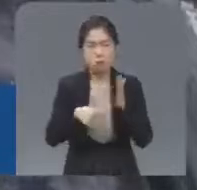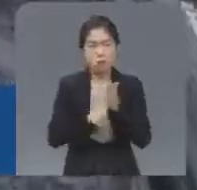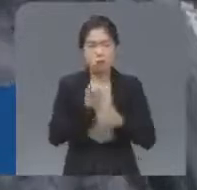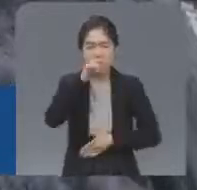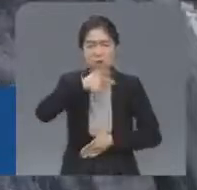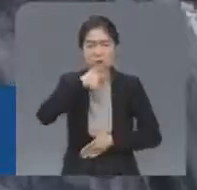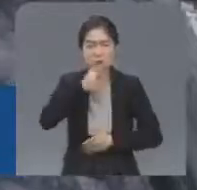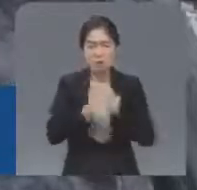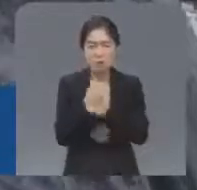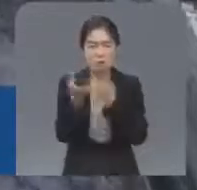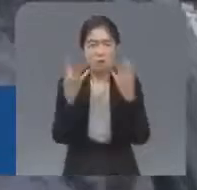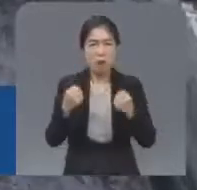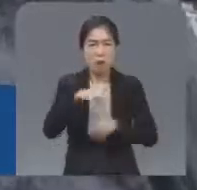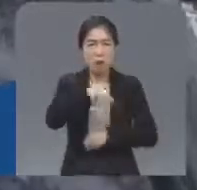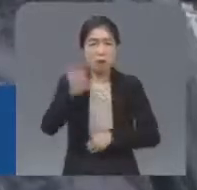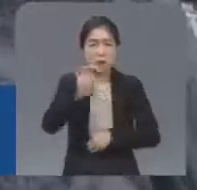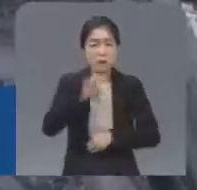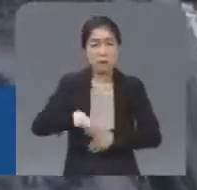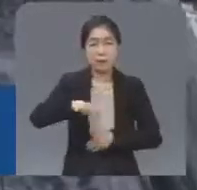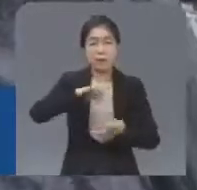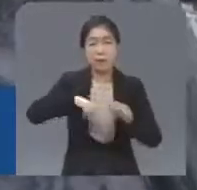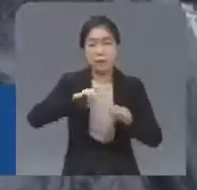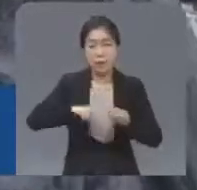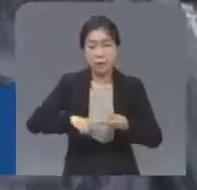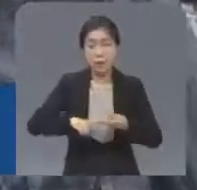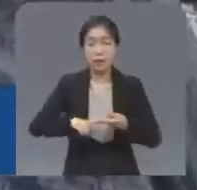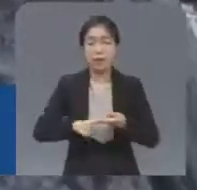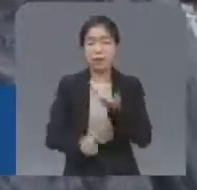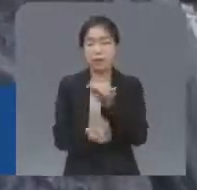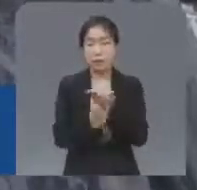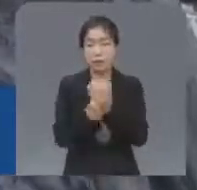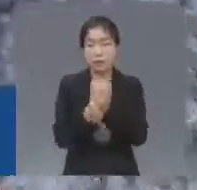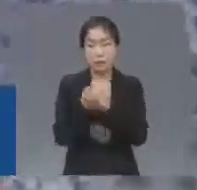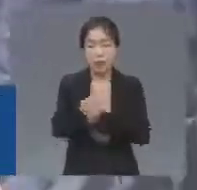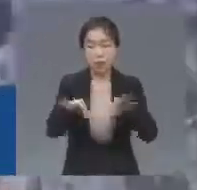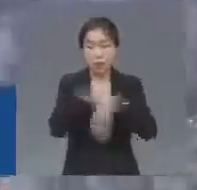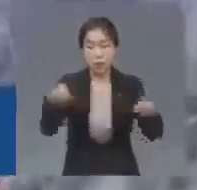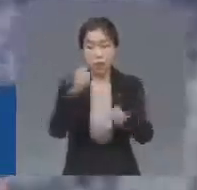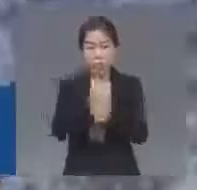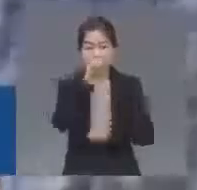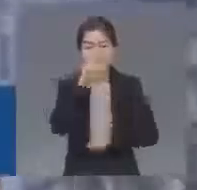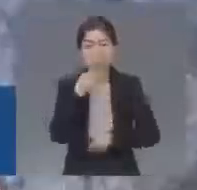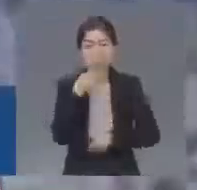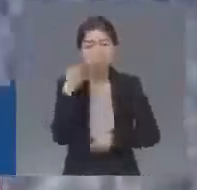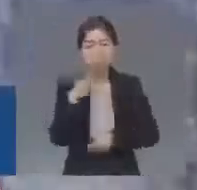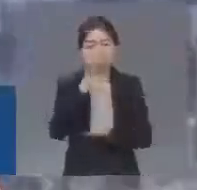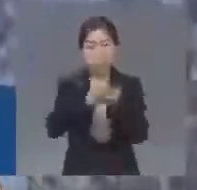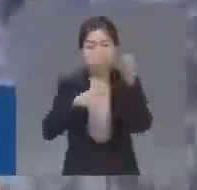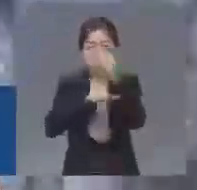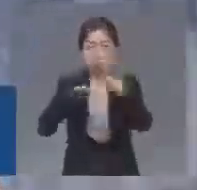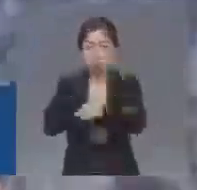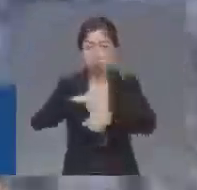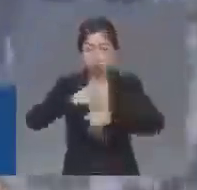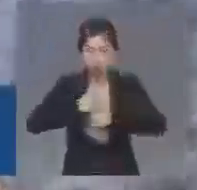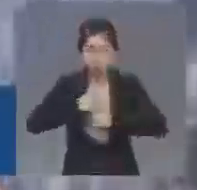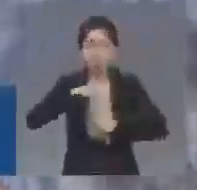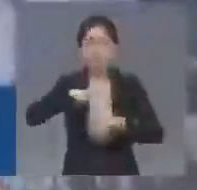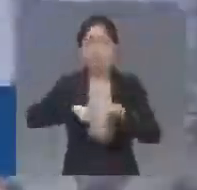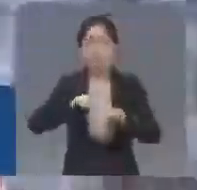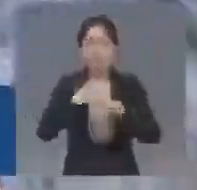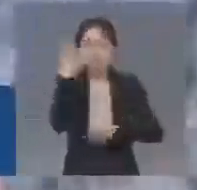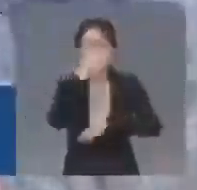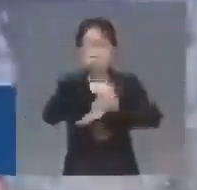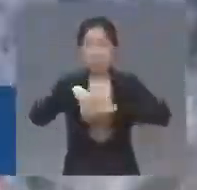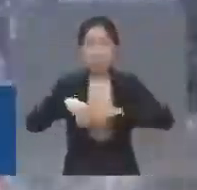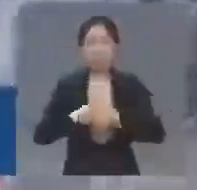다량 방류하는 업체 40곳을 대상으로 무단 배출 시설 설치와 법 기준 준수 여부 등을 점검할